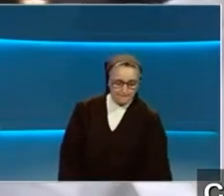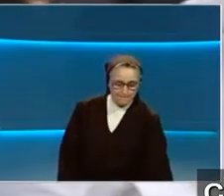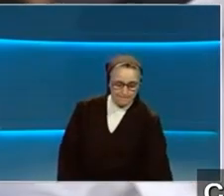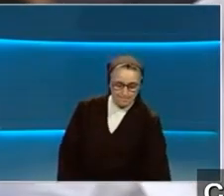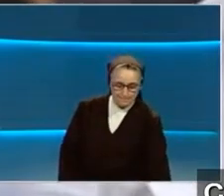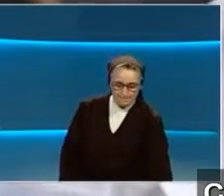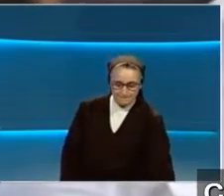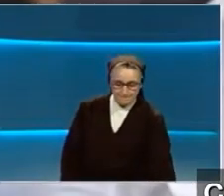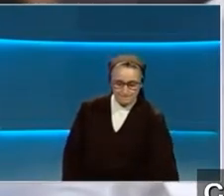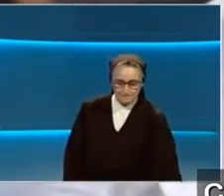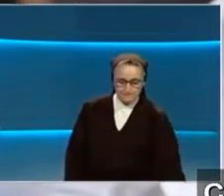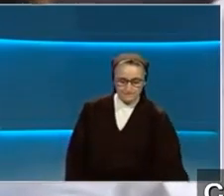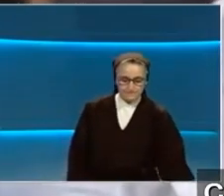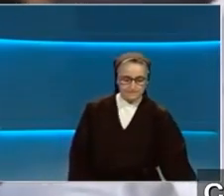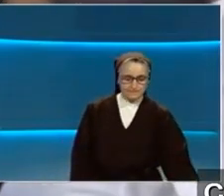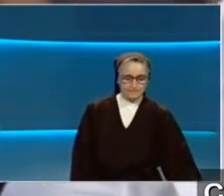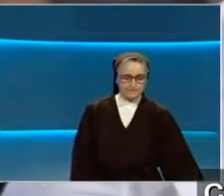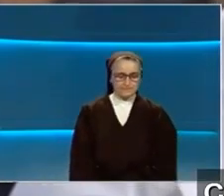consecrantur.